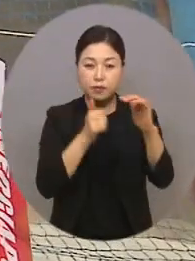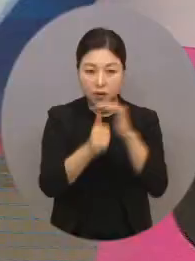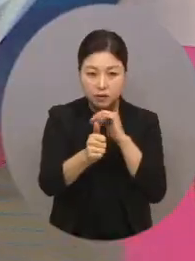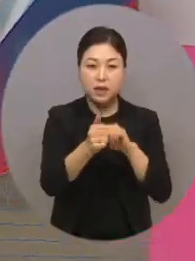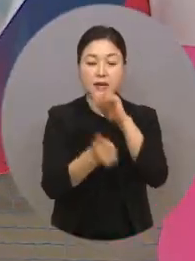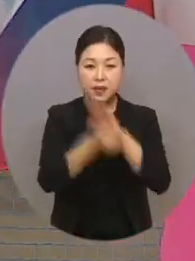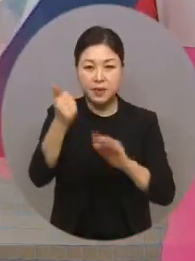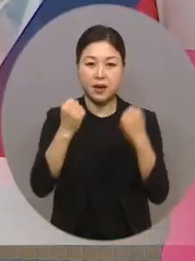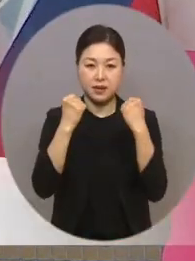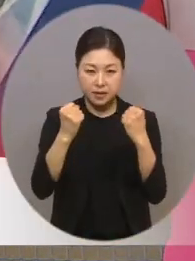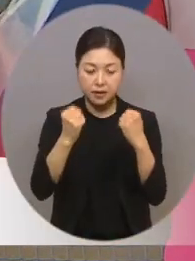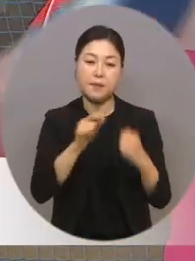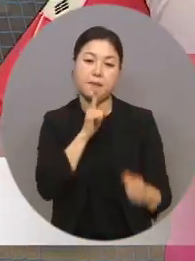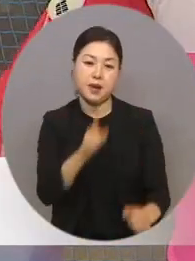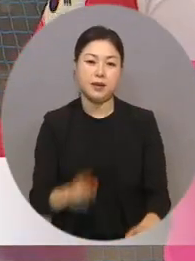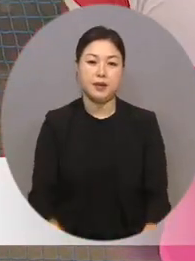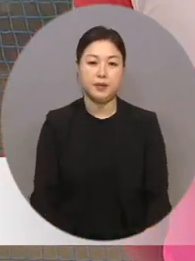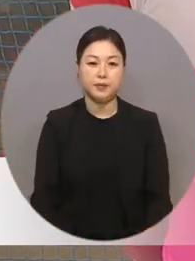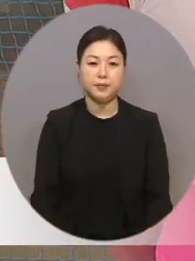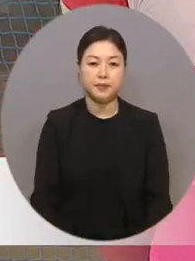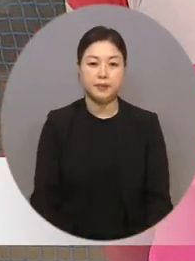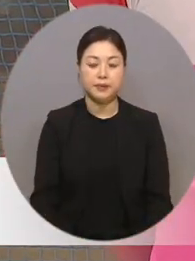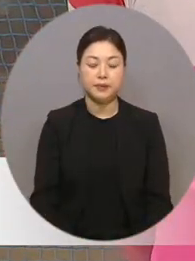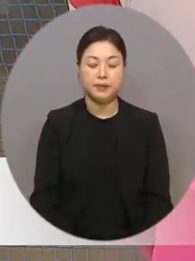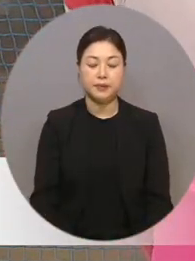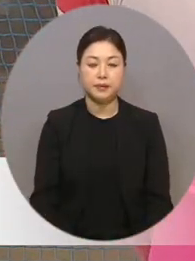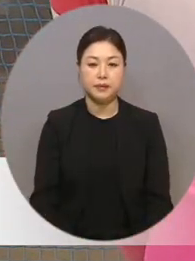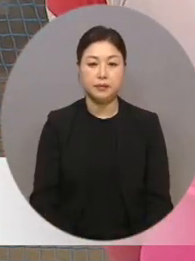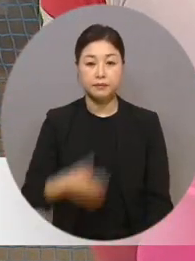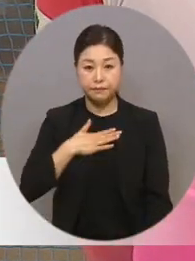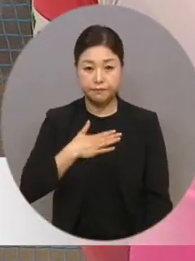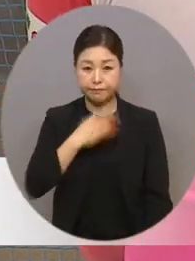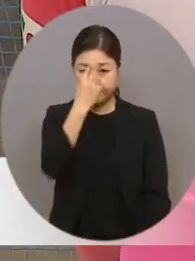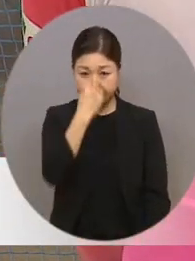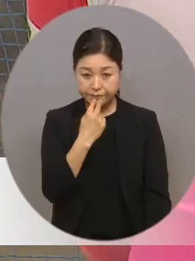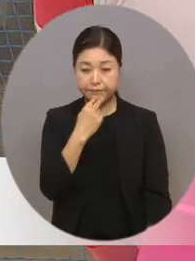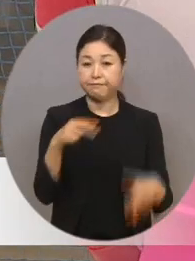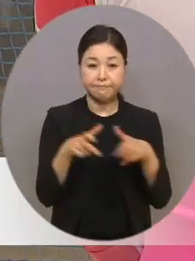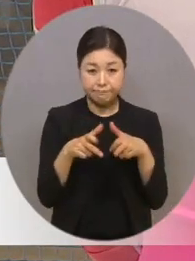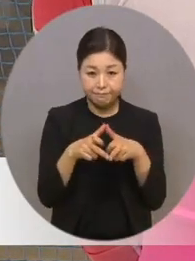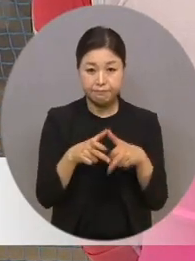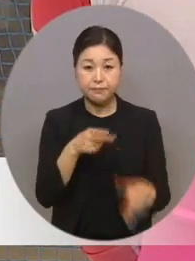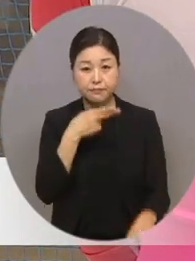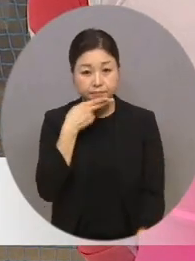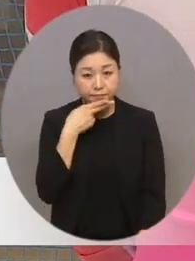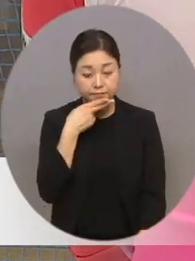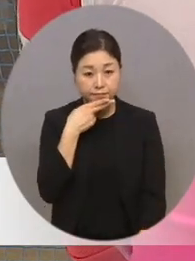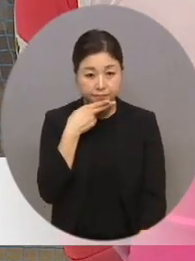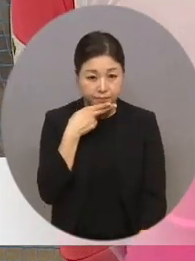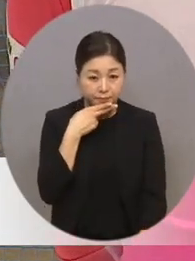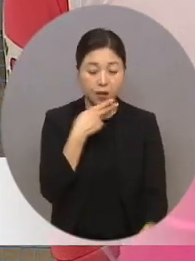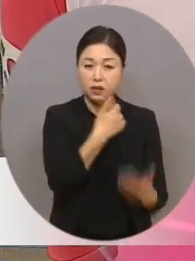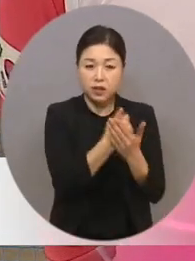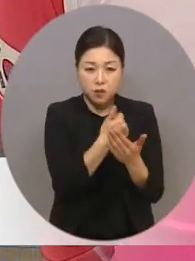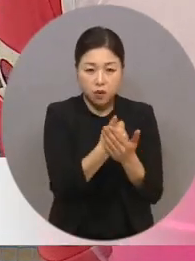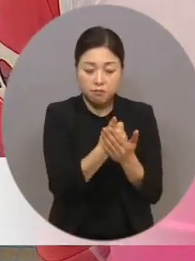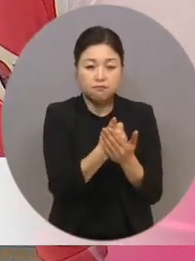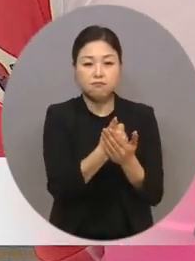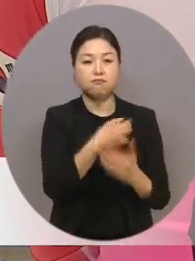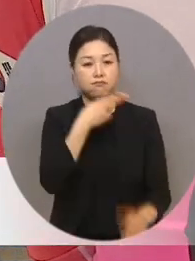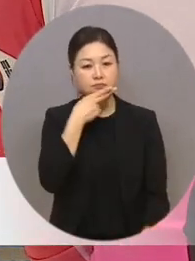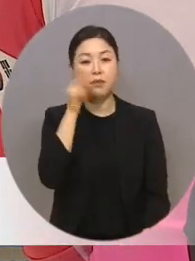보냈습니다. 저는 일단 시각장애를 갖지 않았다면 이런 지원을 받지도